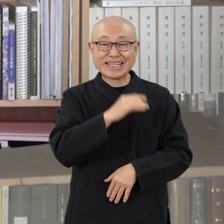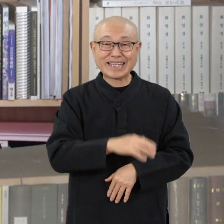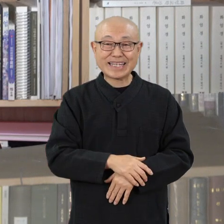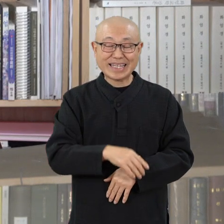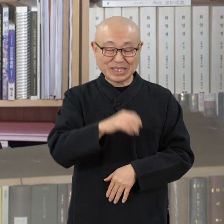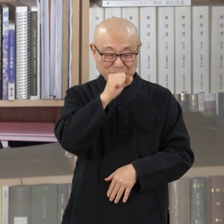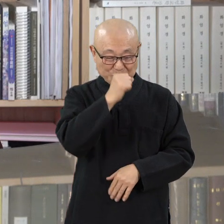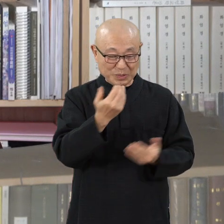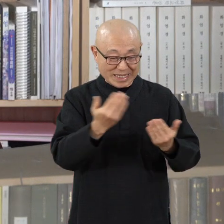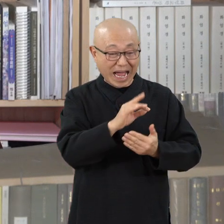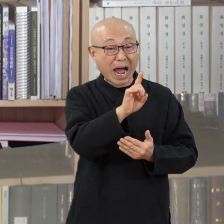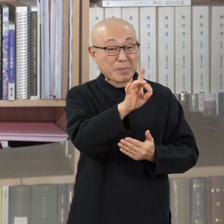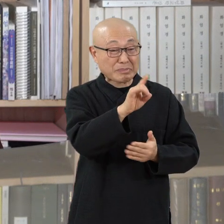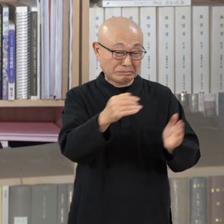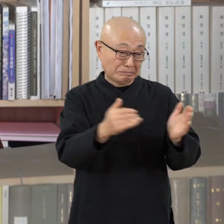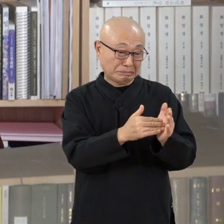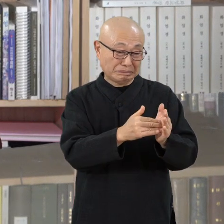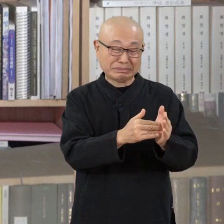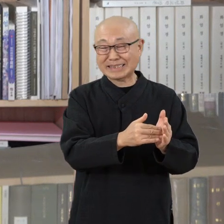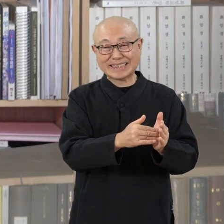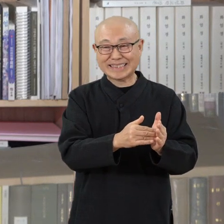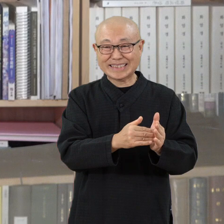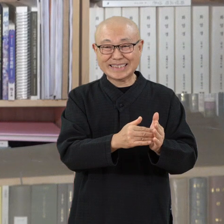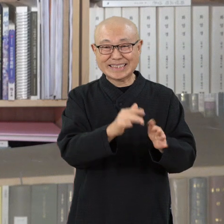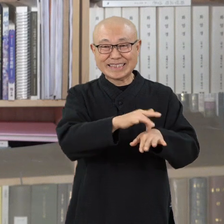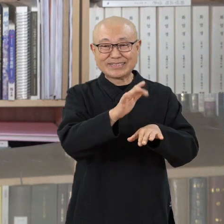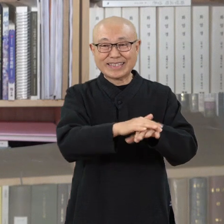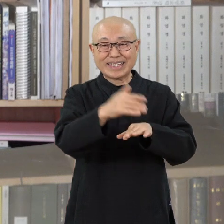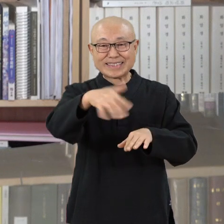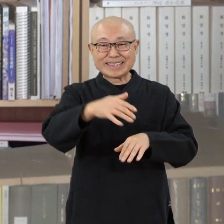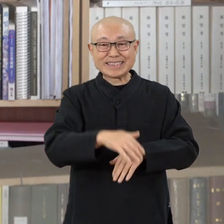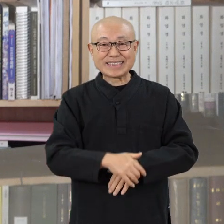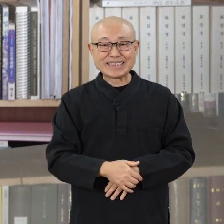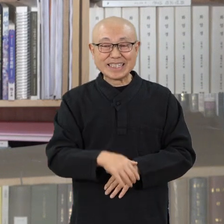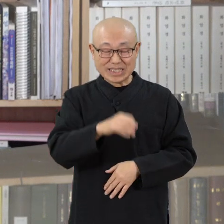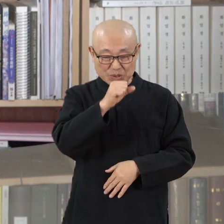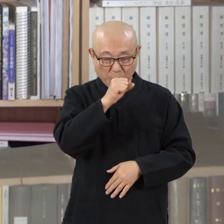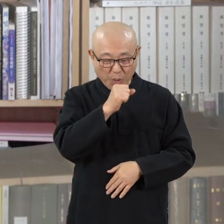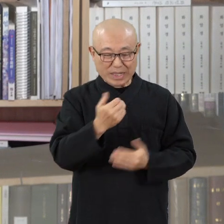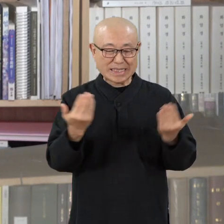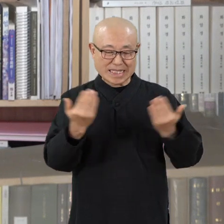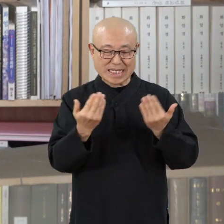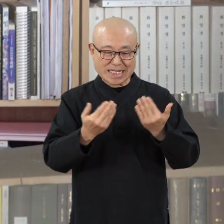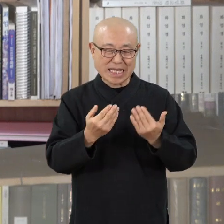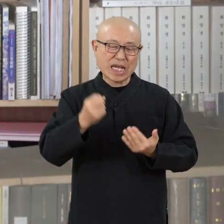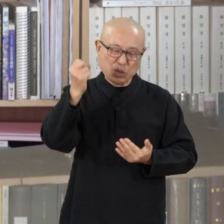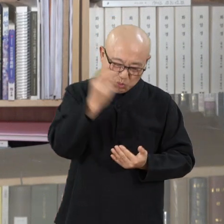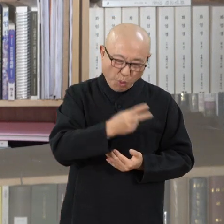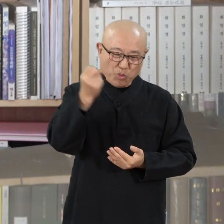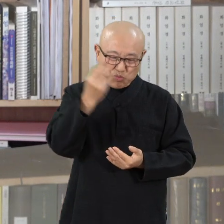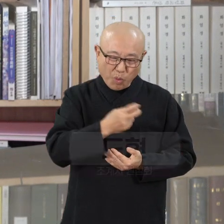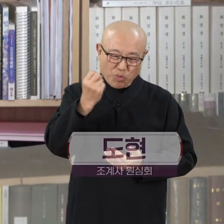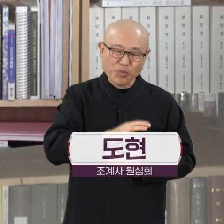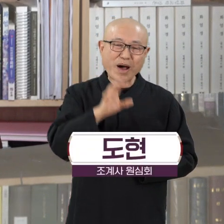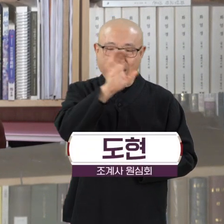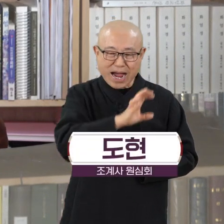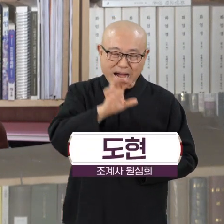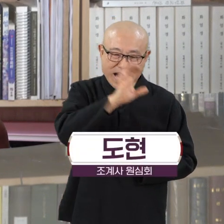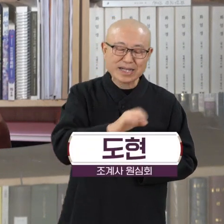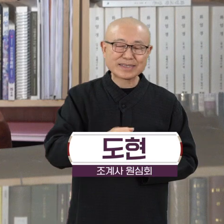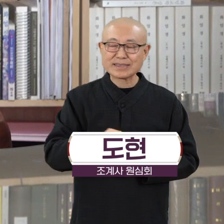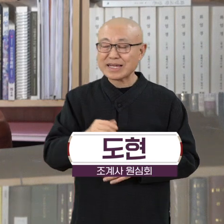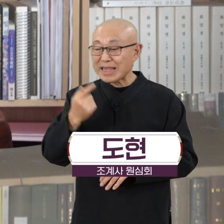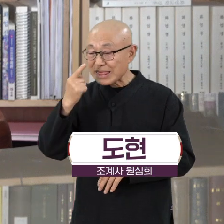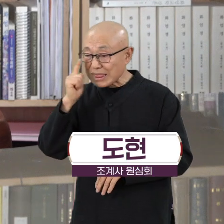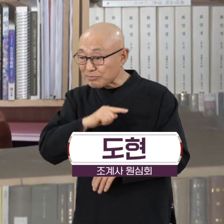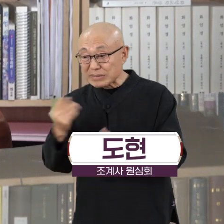한두 번은 누구든지 하거든요. 착한 쪽으로 방향을 잡아서 끝없이 착한 일을 하는 거. 악을 짓는